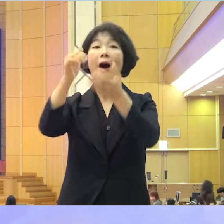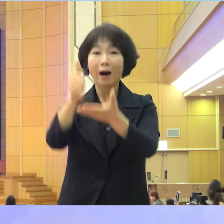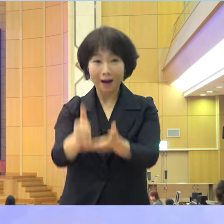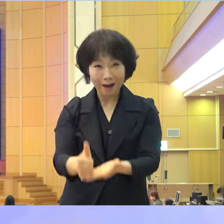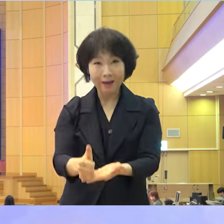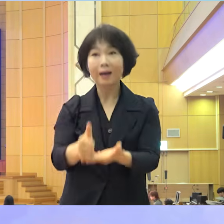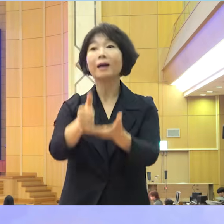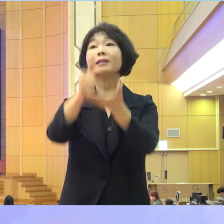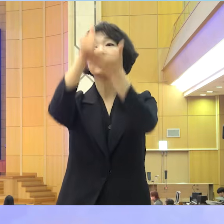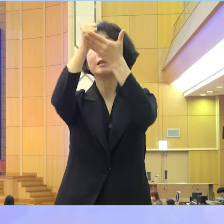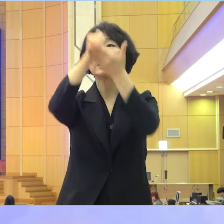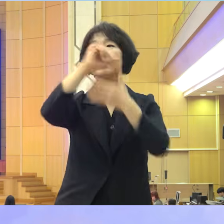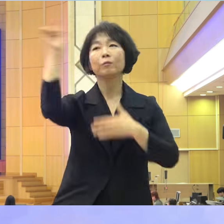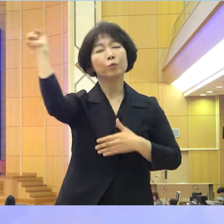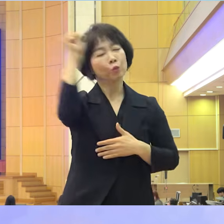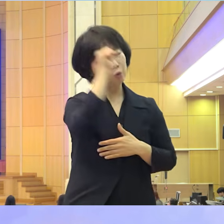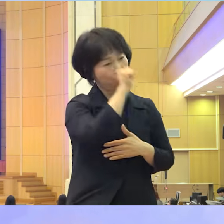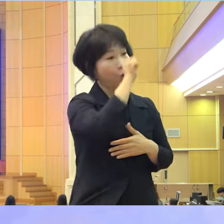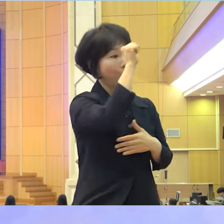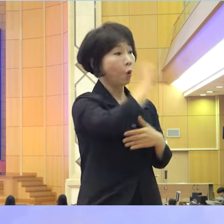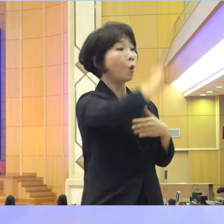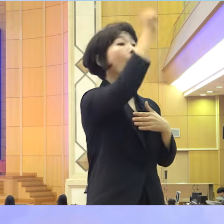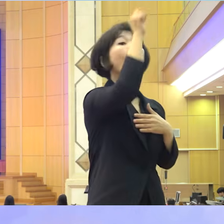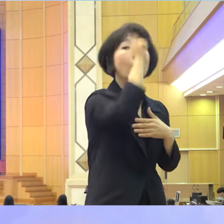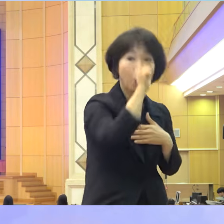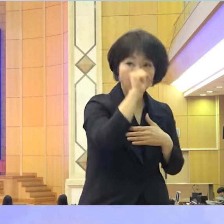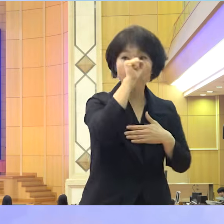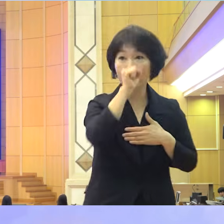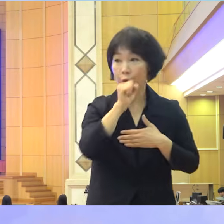좋으신 하나님,